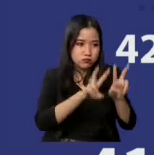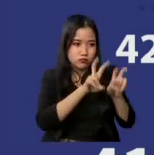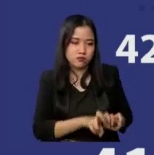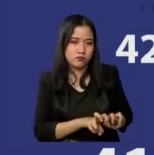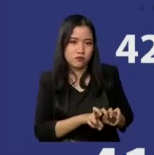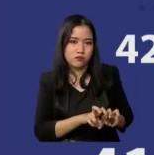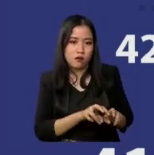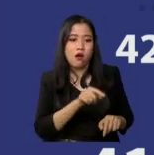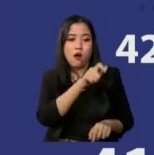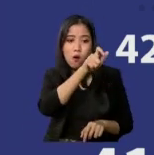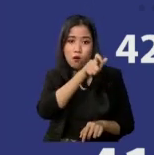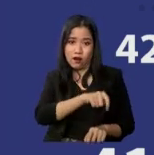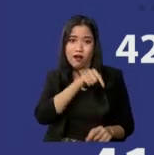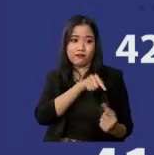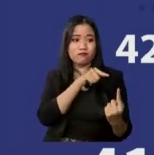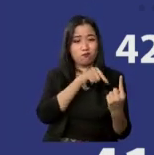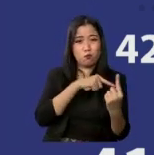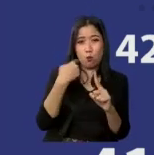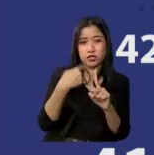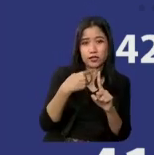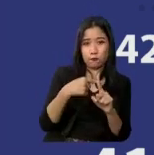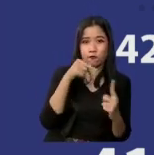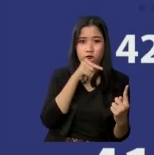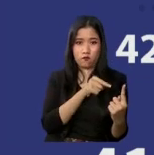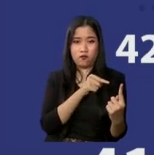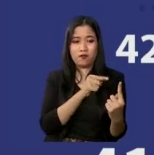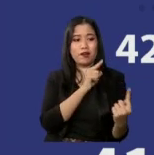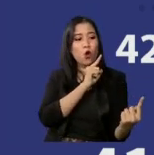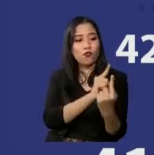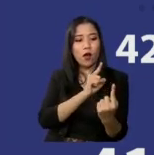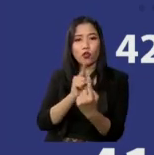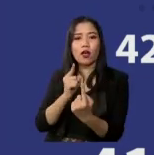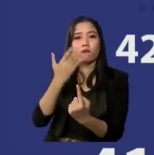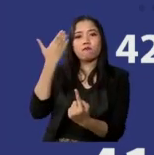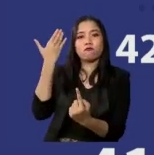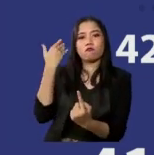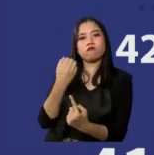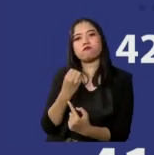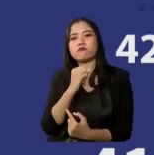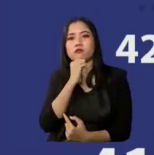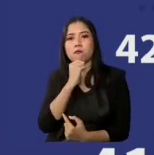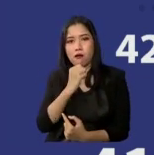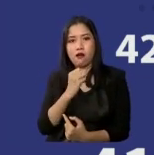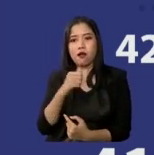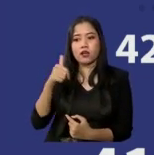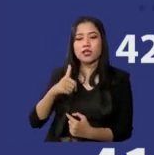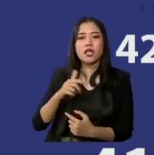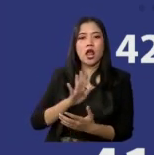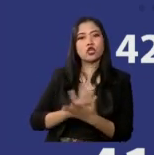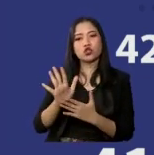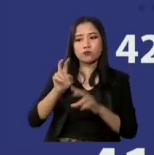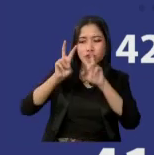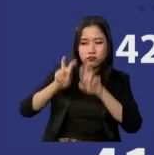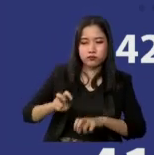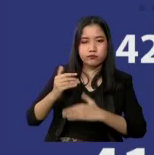dekat dari kasus positif yang dirawat di rumah sakit yang dilakukan secara lebih agresif